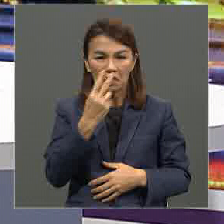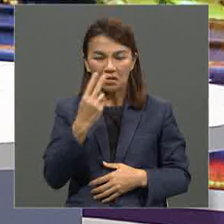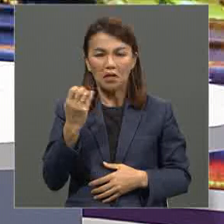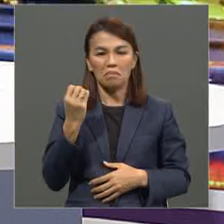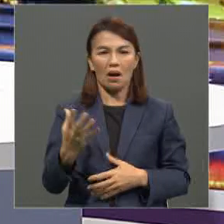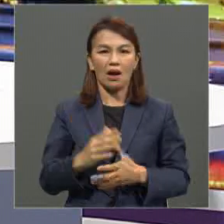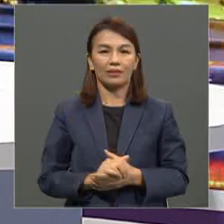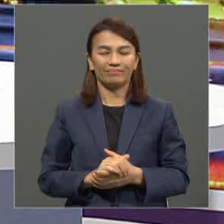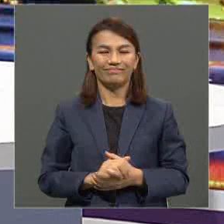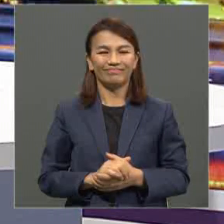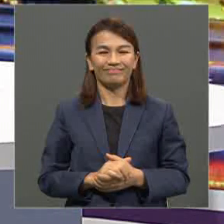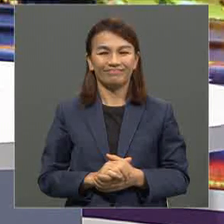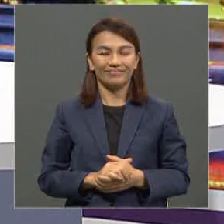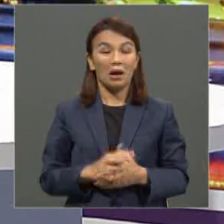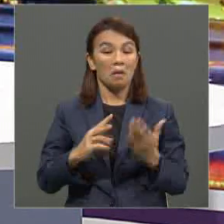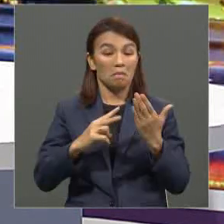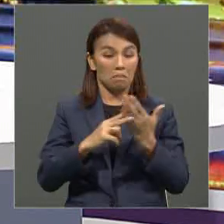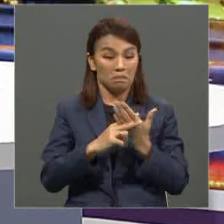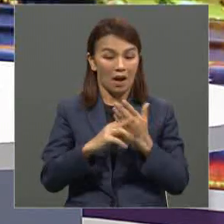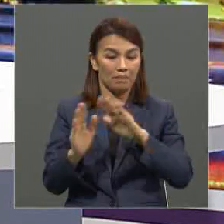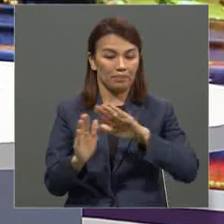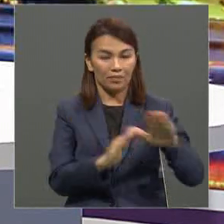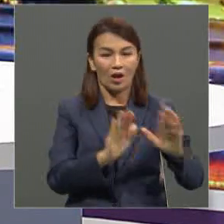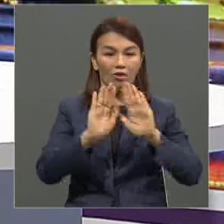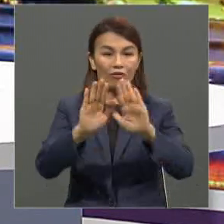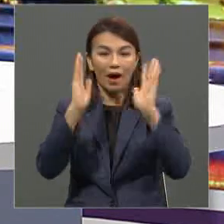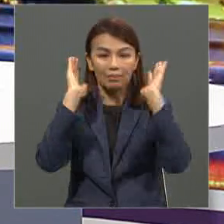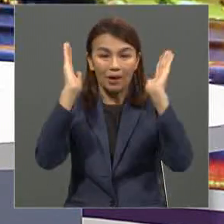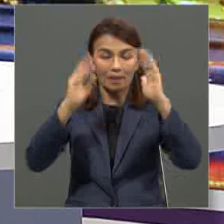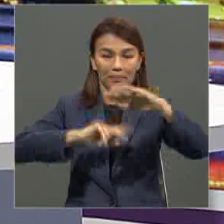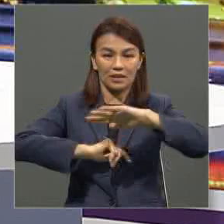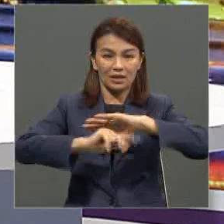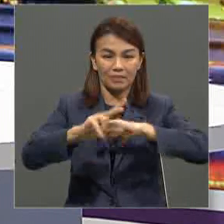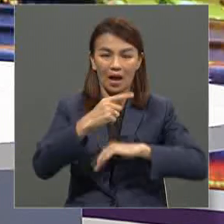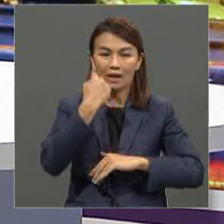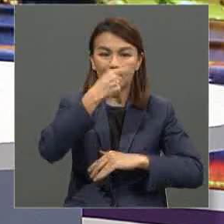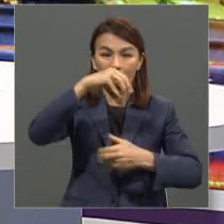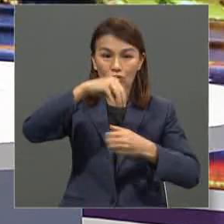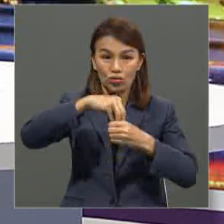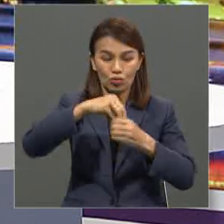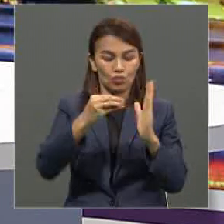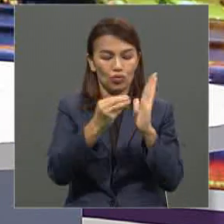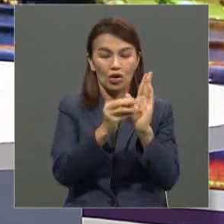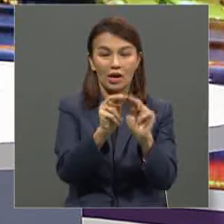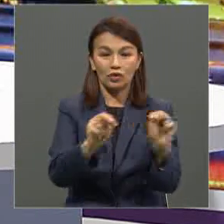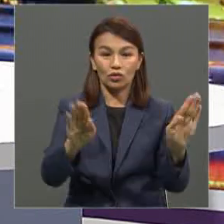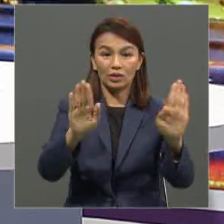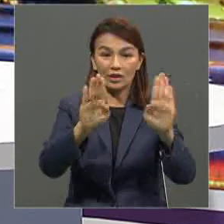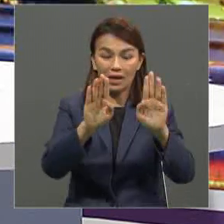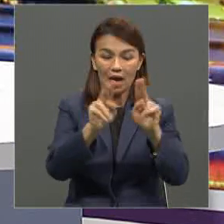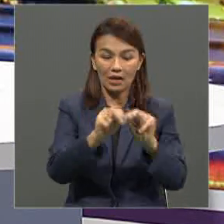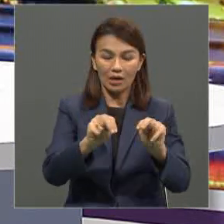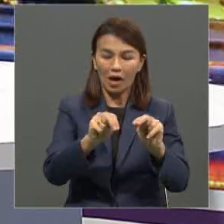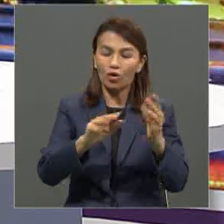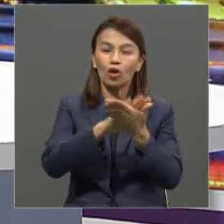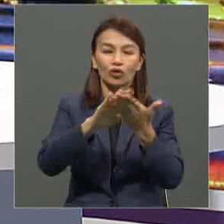ปรับเปลี่ยนอารมณ์กันนิดนึงนะคะมี 1งานจะมาฝากประชาสัมพันธ์เอาไว้ใครที่อยู่แถวๆจังหวัดพระนครศรีอยุธยาหรือว่าจริงๆ